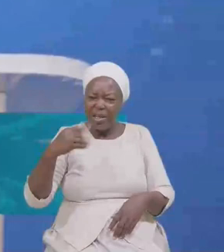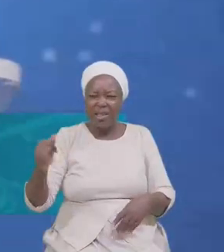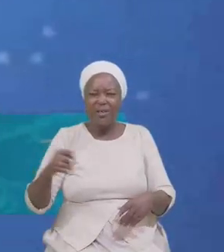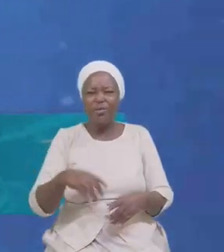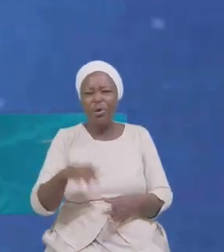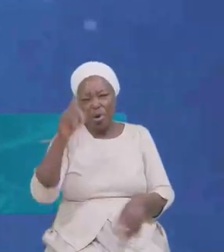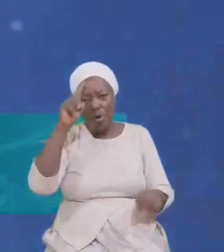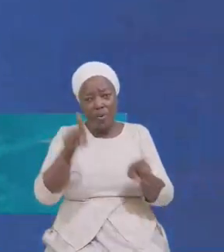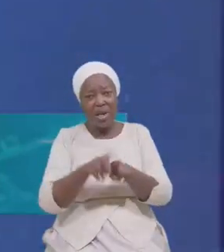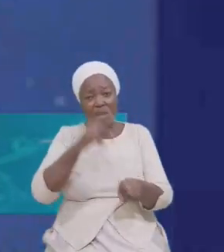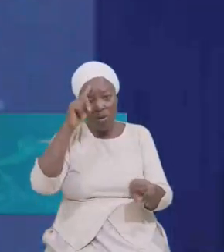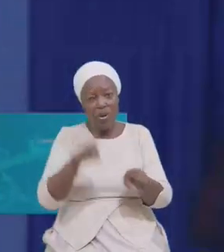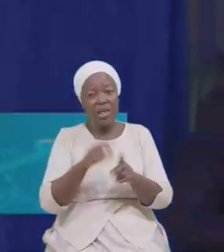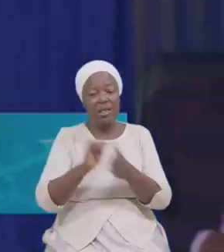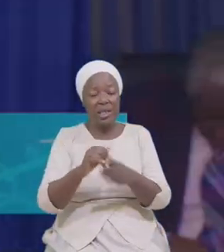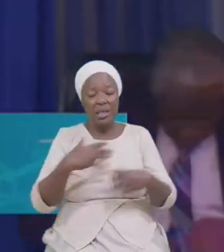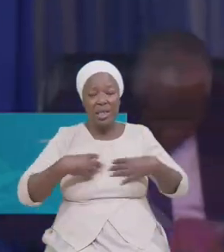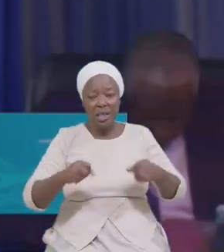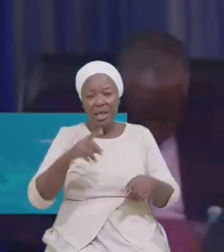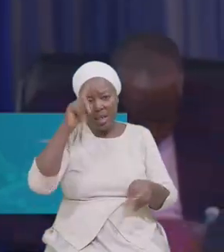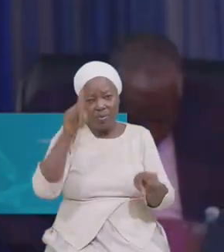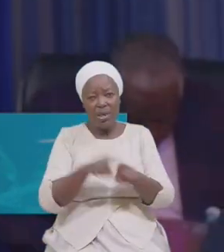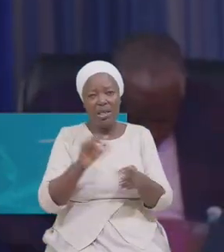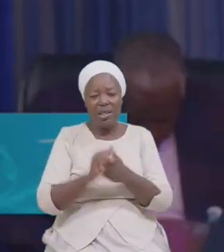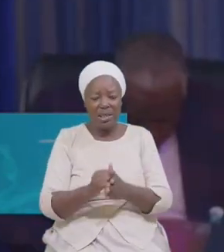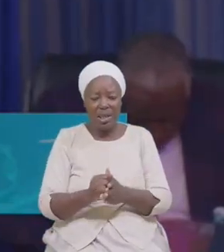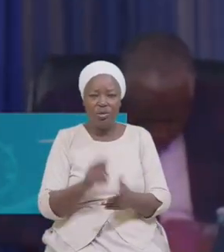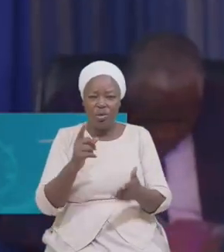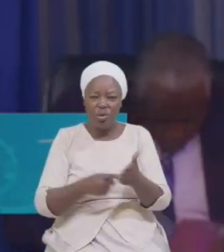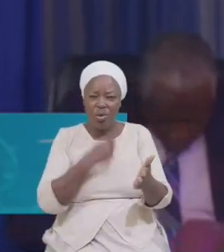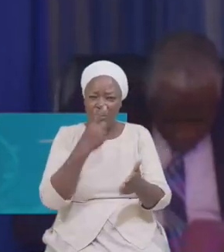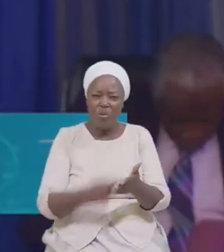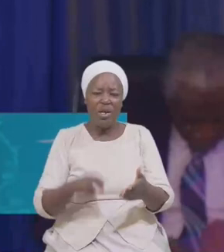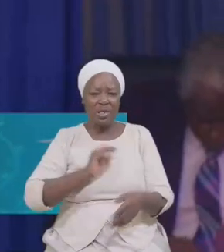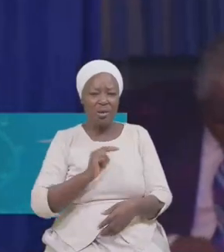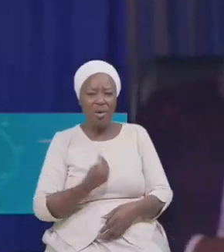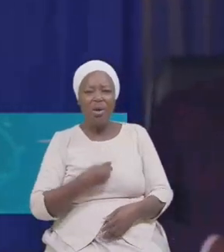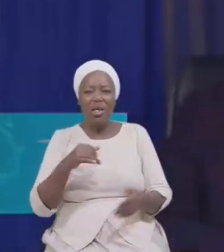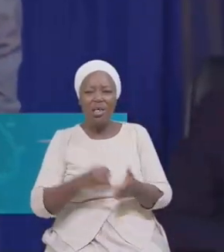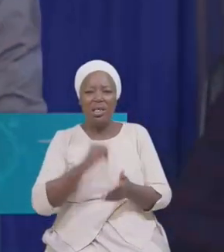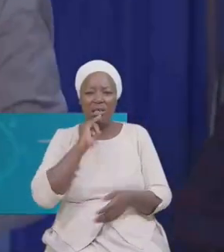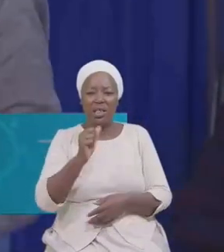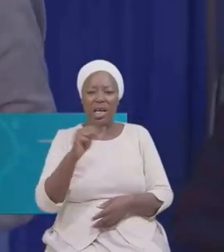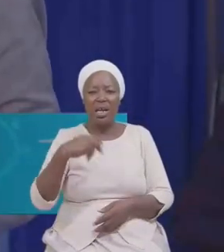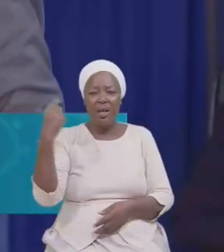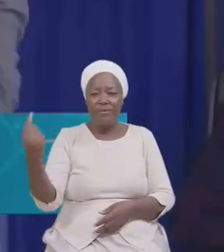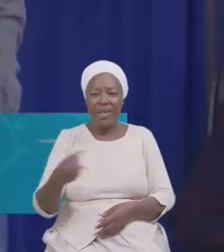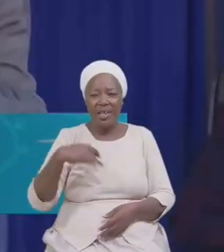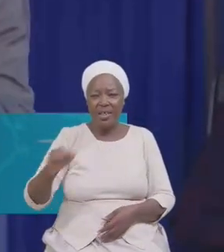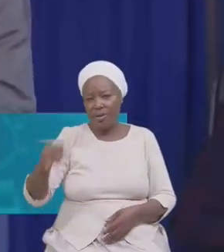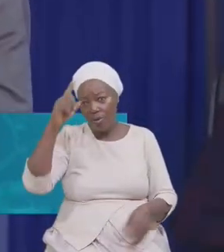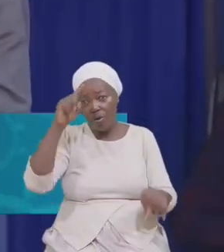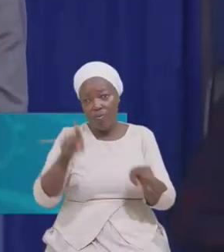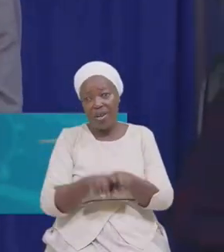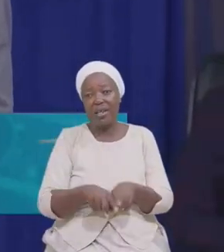guérit, l'alliance qui donne la cure, l'alliance qui nous fortifie, c'est une alliance éternelle.